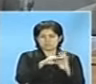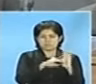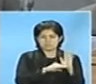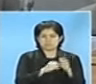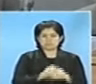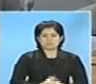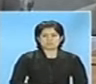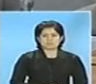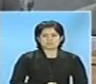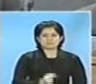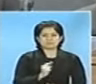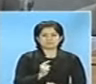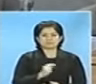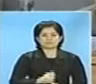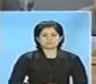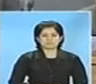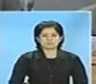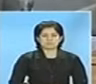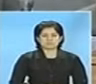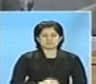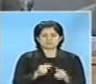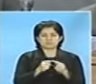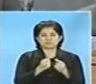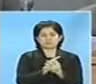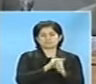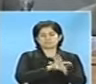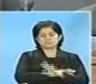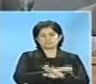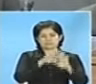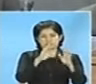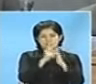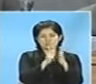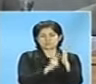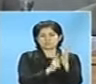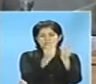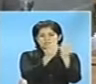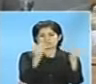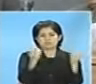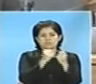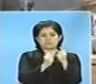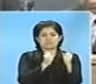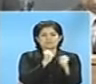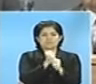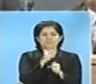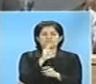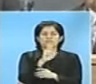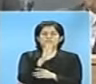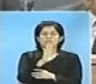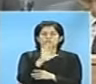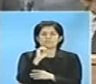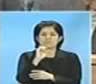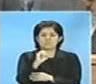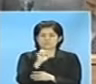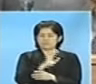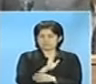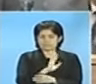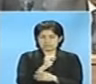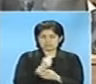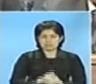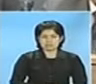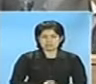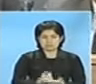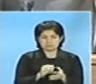จะยกเลิกเพิกถอนรัฐธรรมนูญฉบับปี2550หรือประการใดอันนี้เป็น